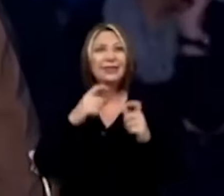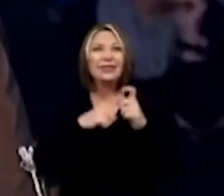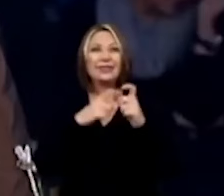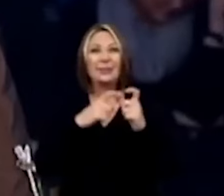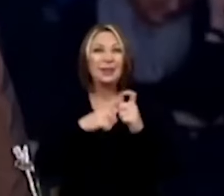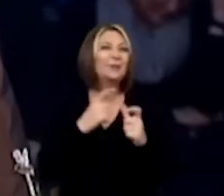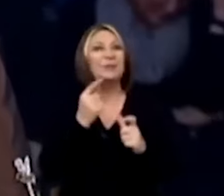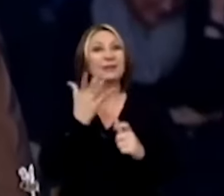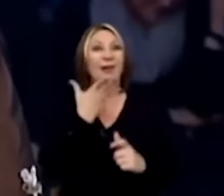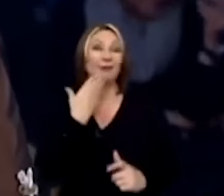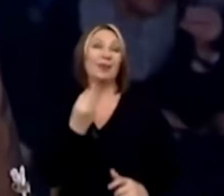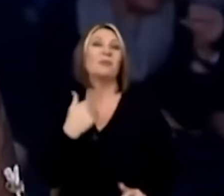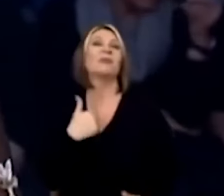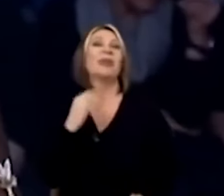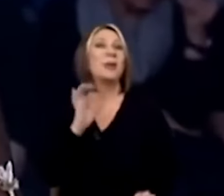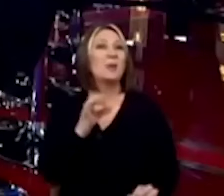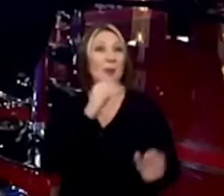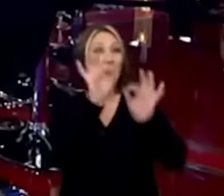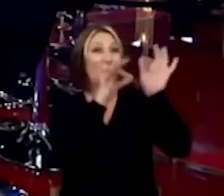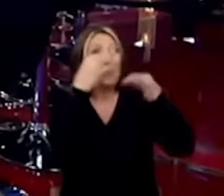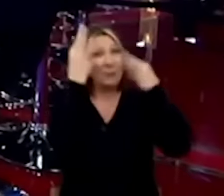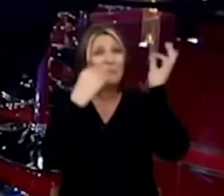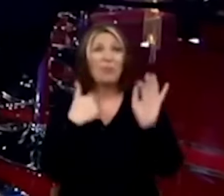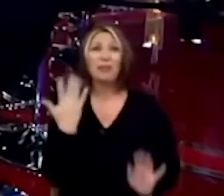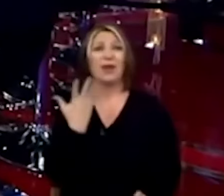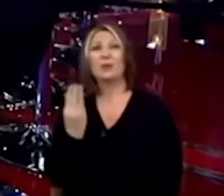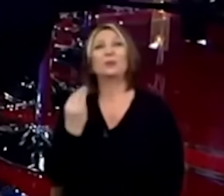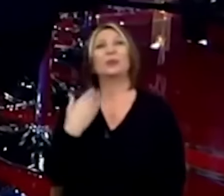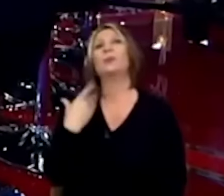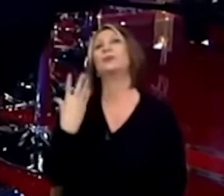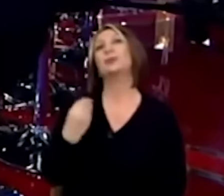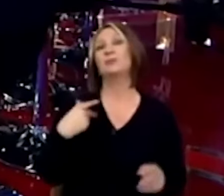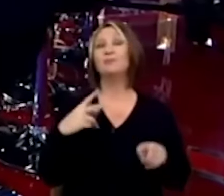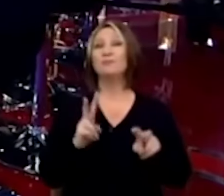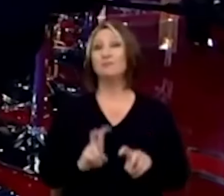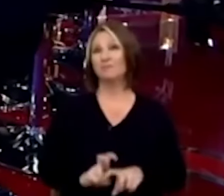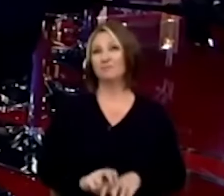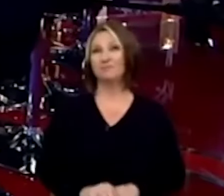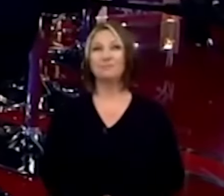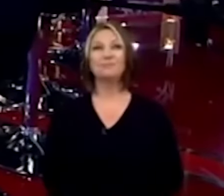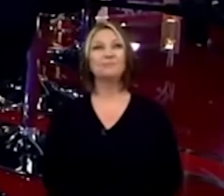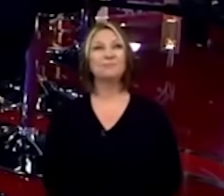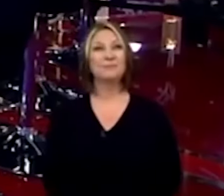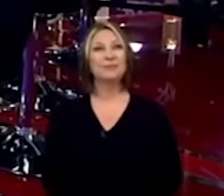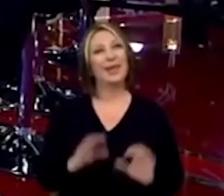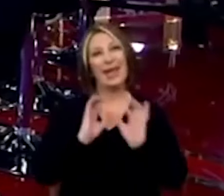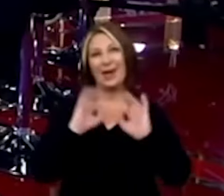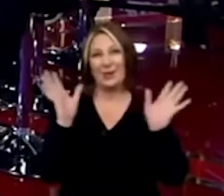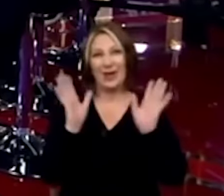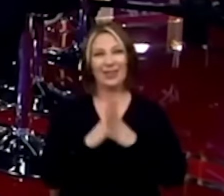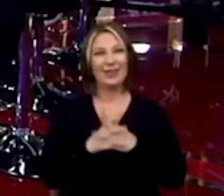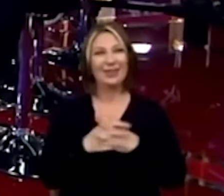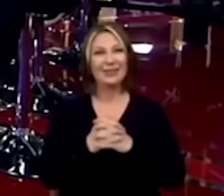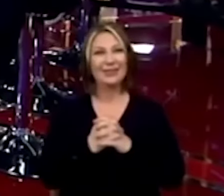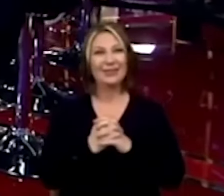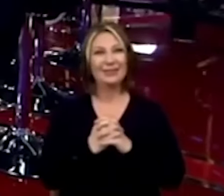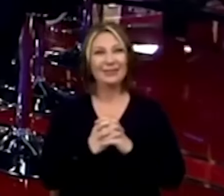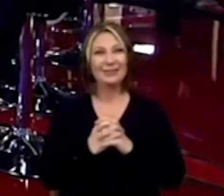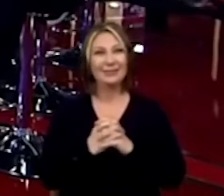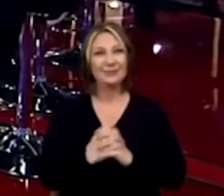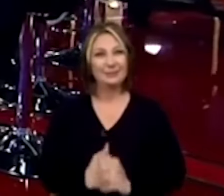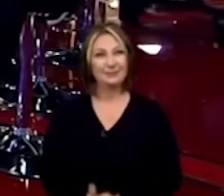Gizem'den daha güzelim bugün. Ya. Yine Gizem'i süslemişler ama ben daha güzel olacağım diye oturuyorum makyaj masasına. Harikulade. Sete gittiğimde.